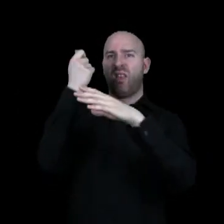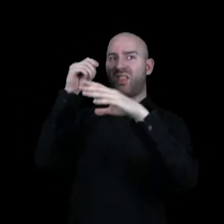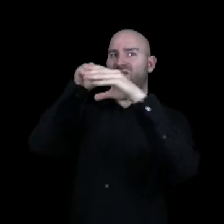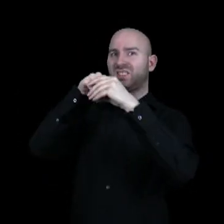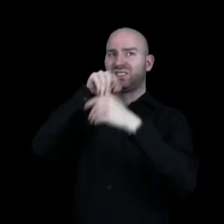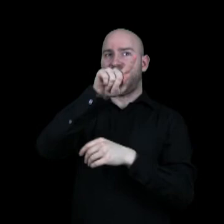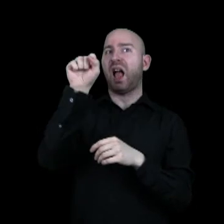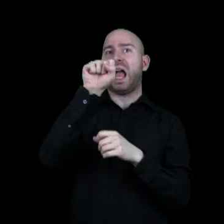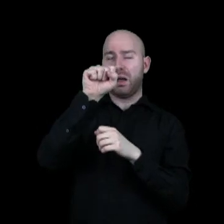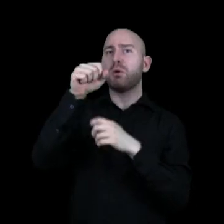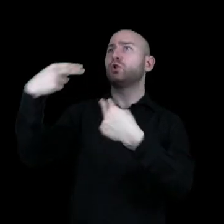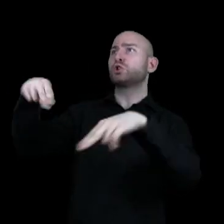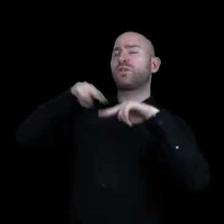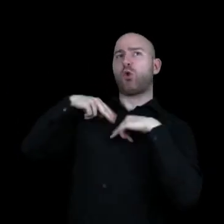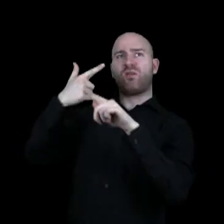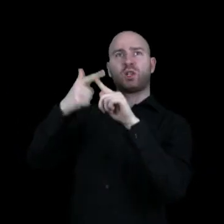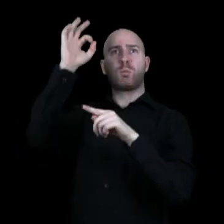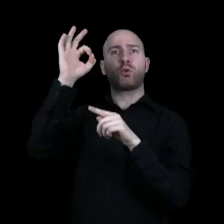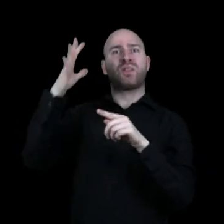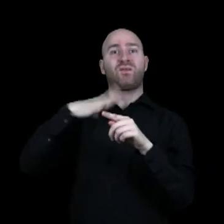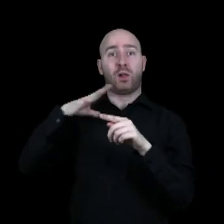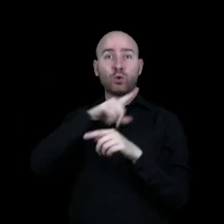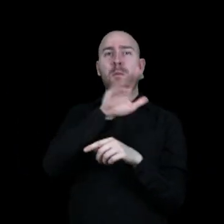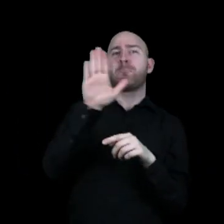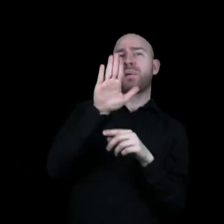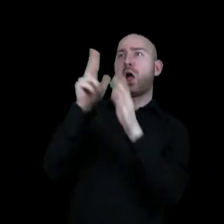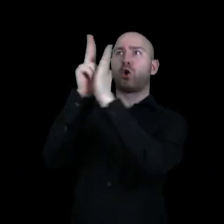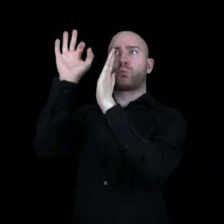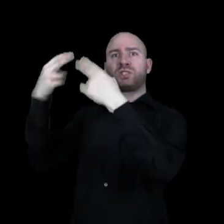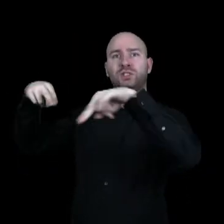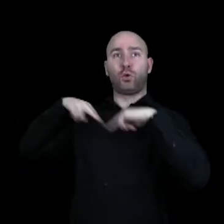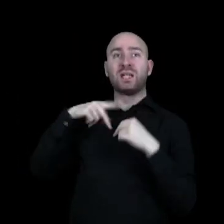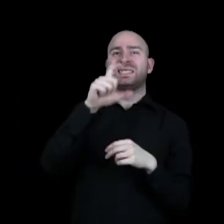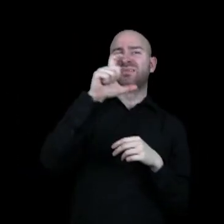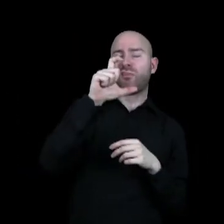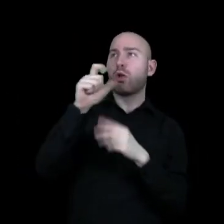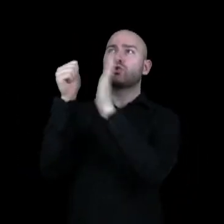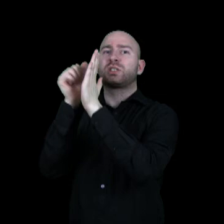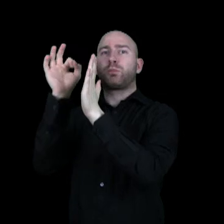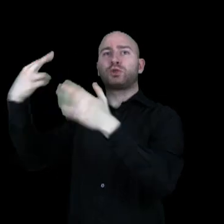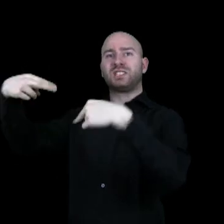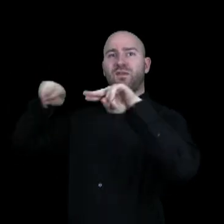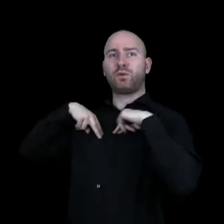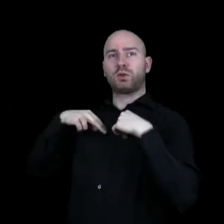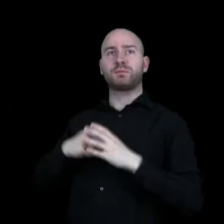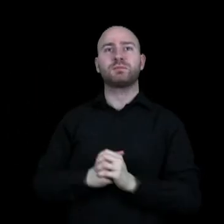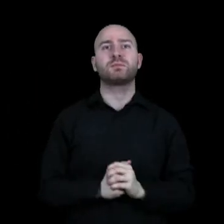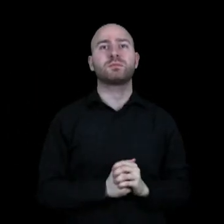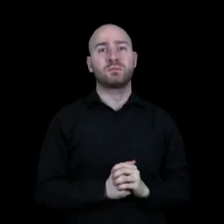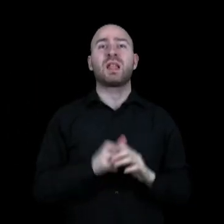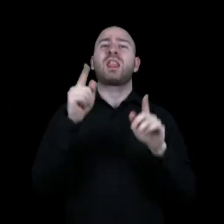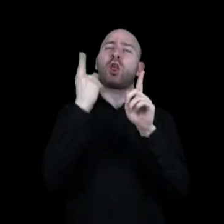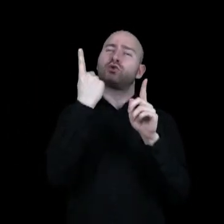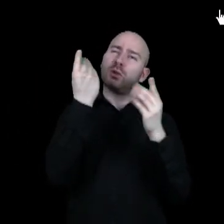Powiedzmy, że przedsięwzięcie A ma 20% spodziewanego zwrotu. B – 18%. C –